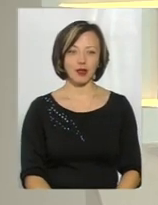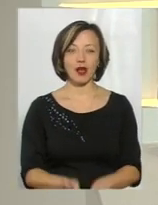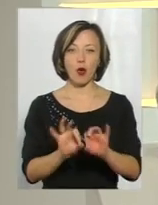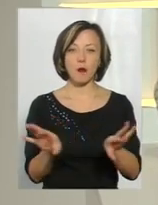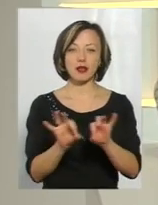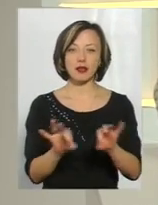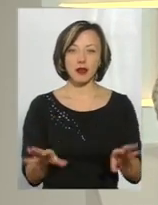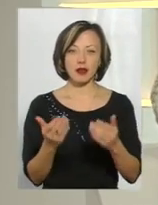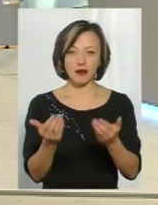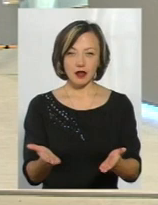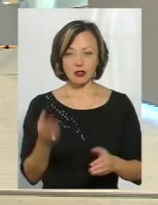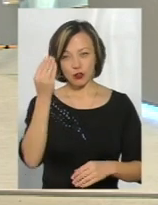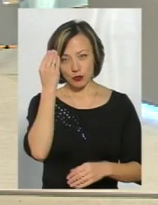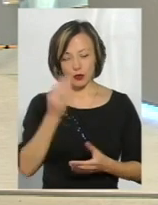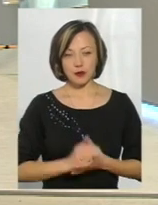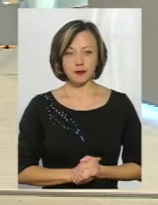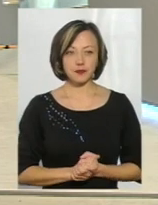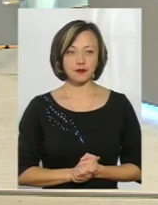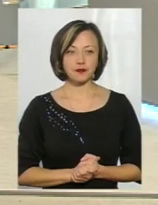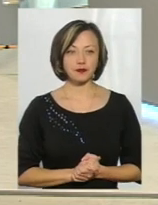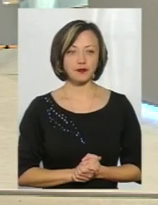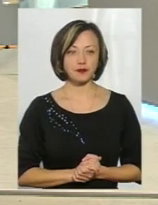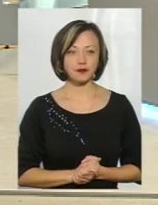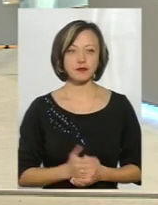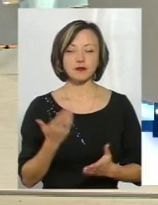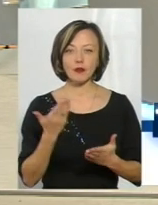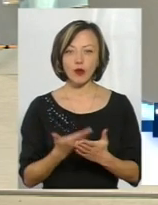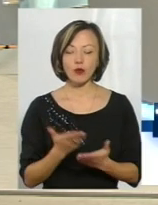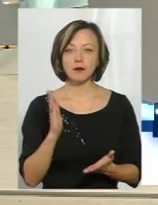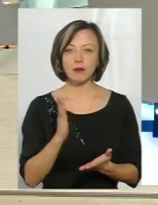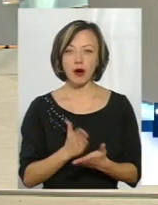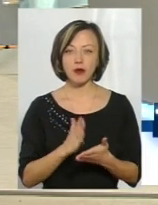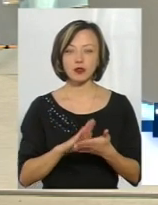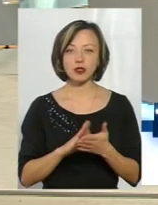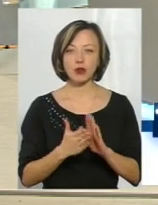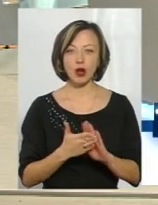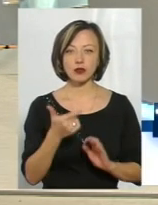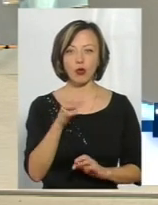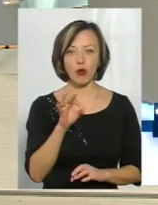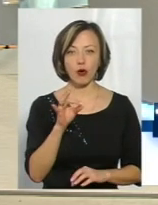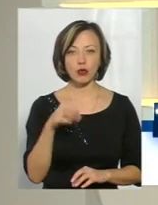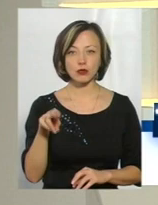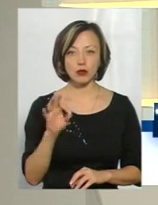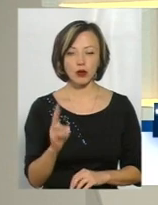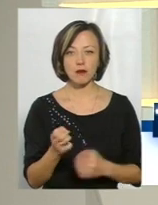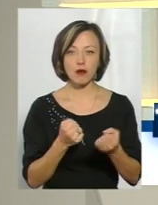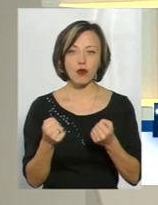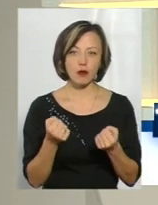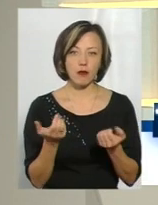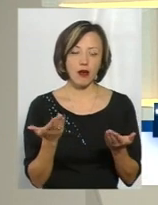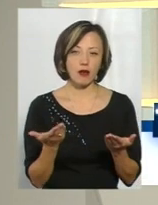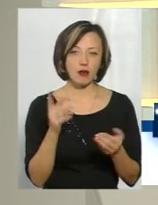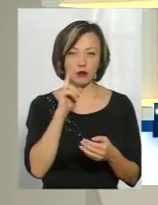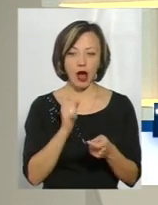Коментар, пане Олеже, на вашу думку. От маємо ситуацію в Грудку. Боротьба, ну десь так